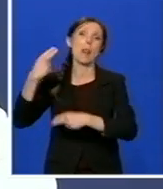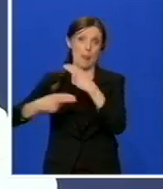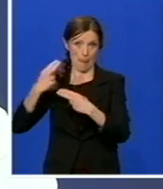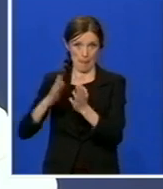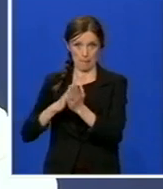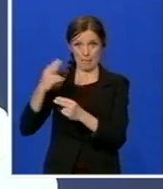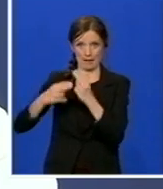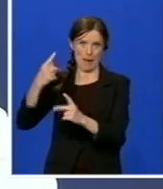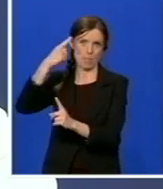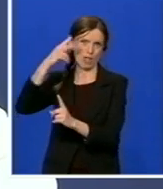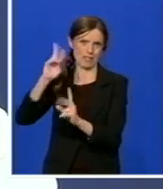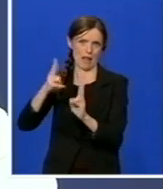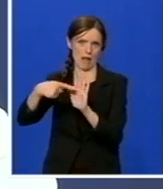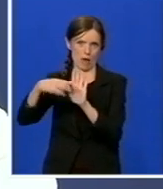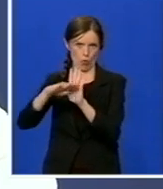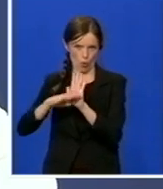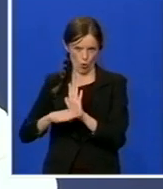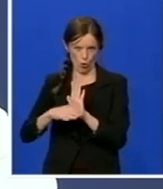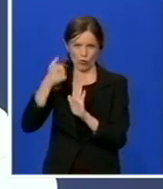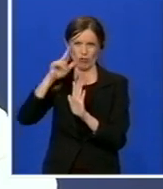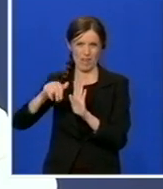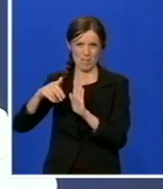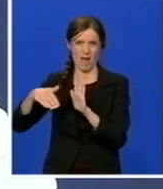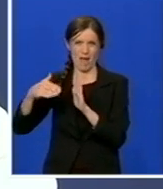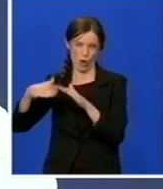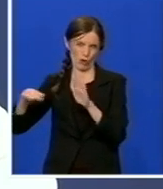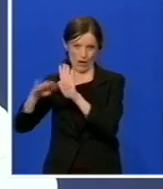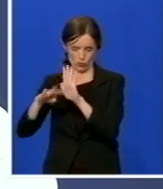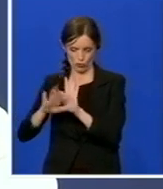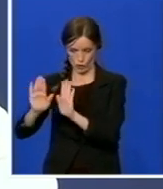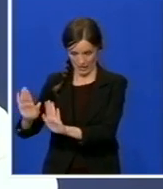znači kako i kakva je limitacija, ali kada su u pitanju